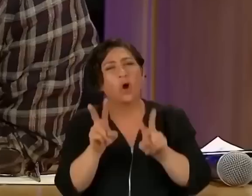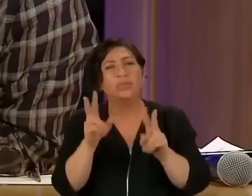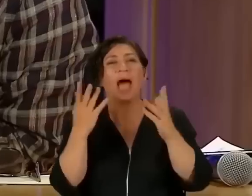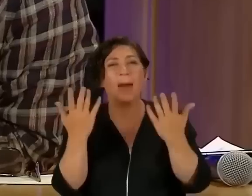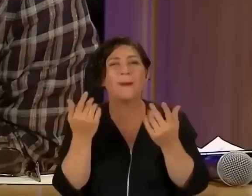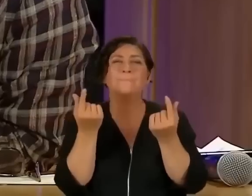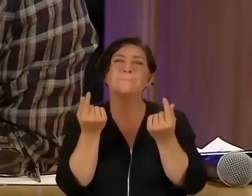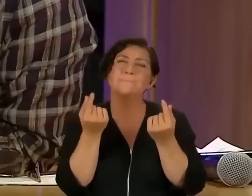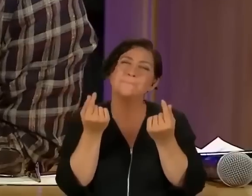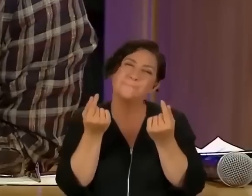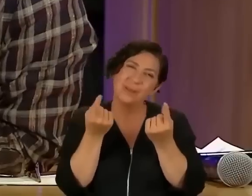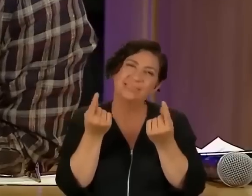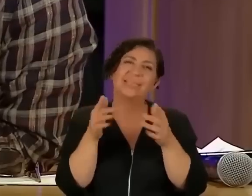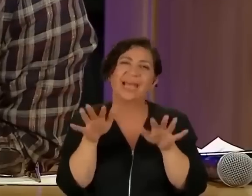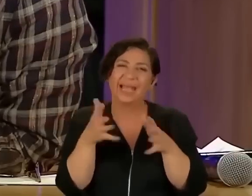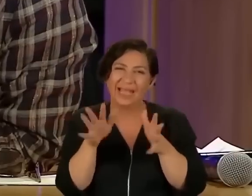evet.